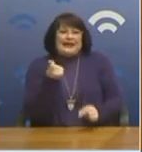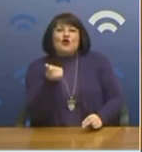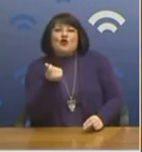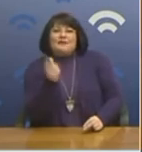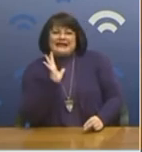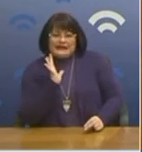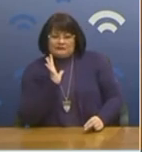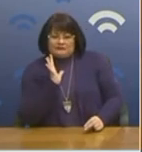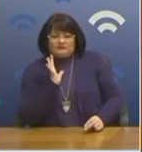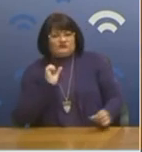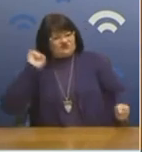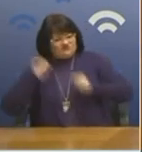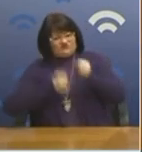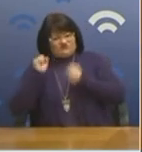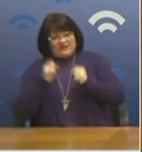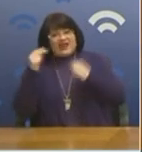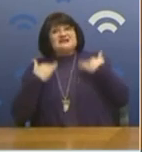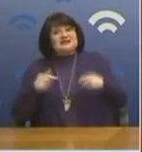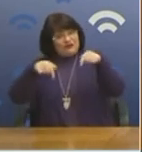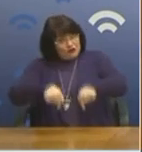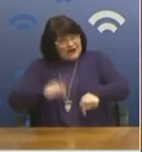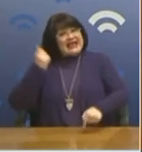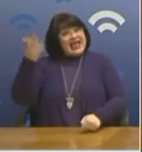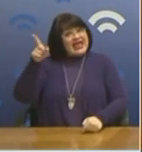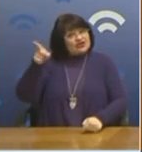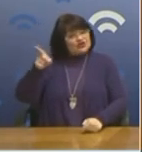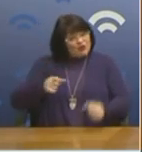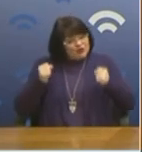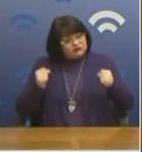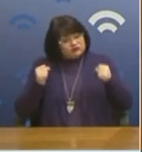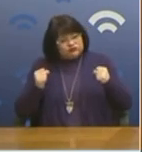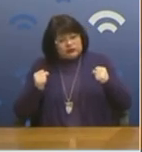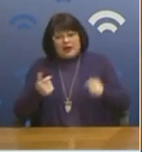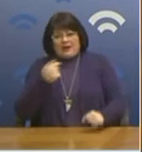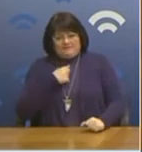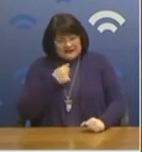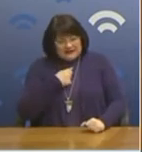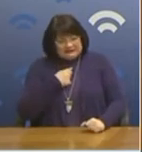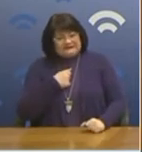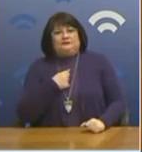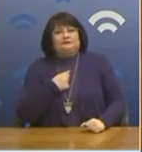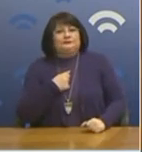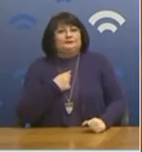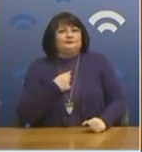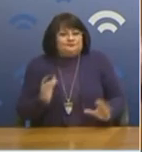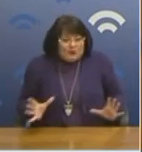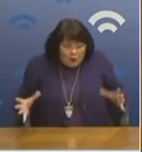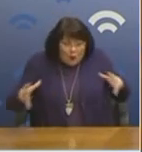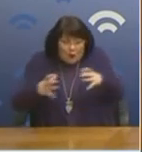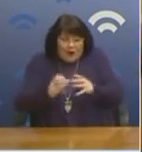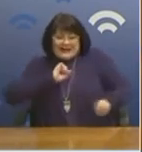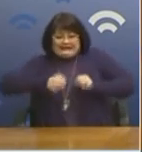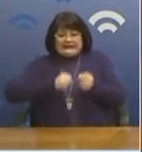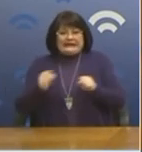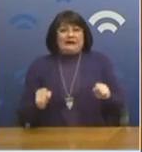έχετε αντίσταση μέσα στη Βουλή και έξω από τη Βουλή, και εμείς ελπιστούμε σε ένα μεγάλο κίνημα που αυτά